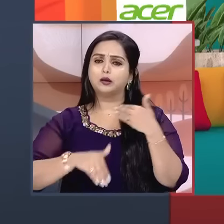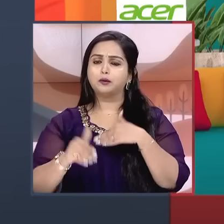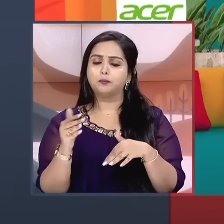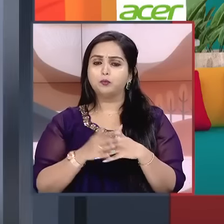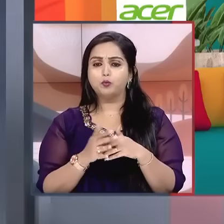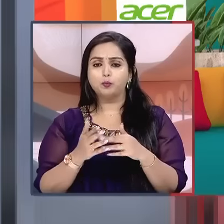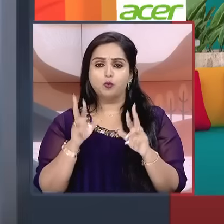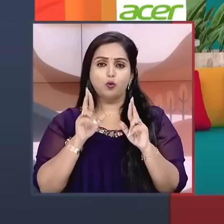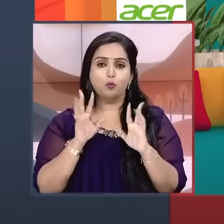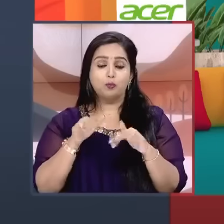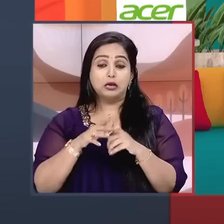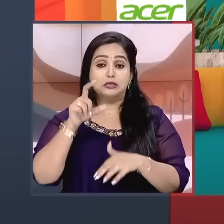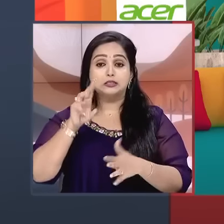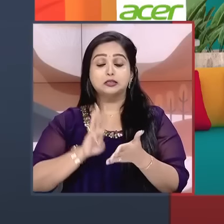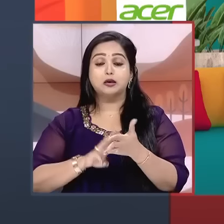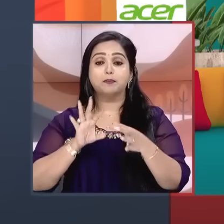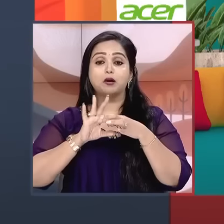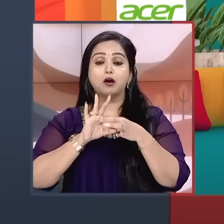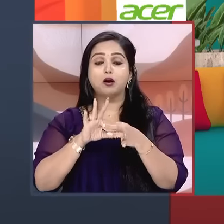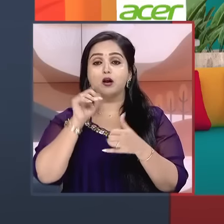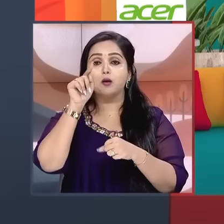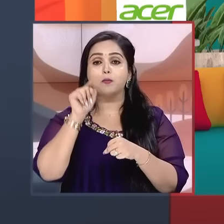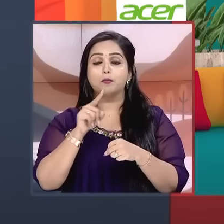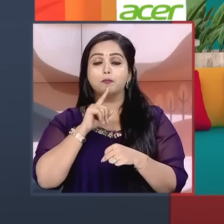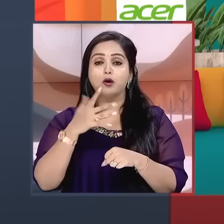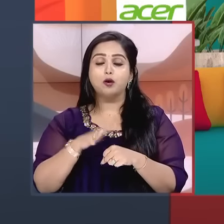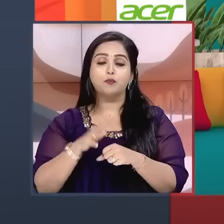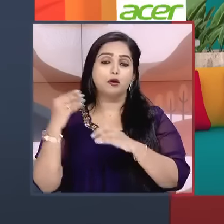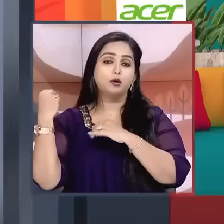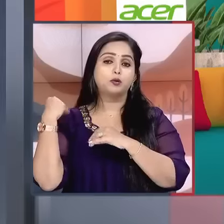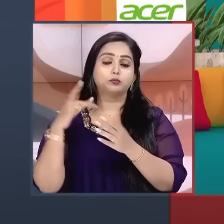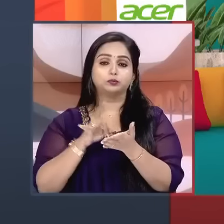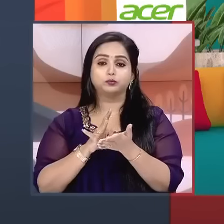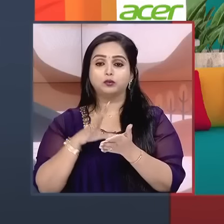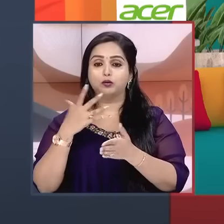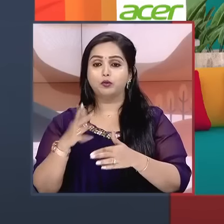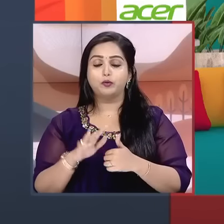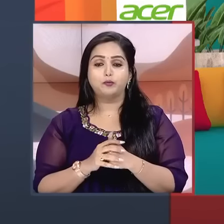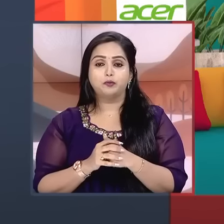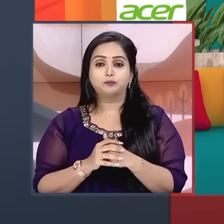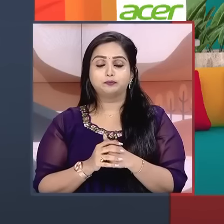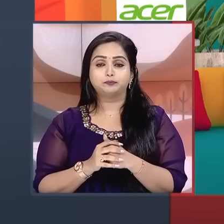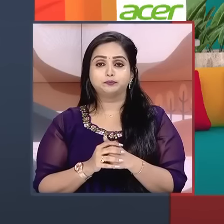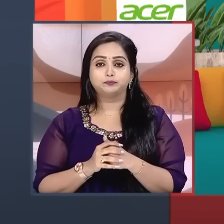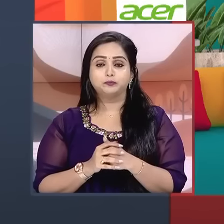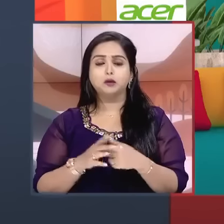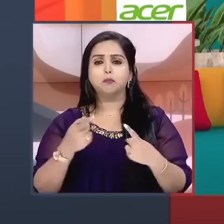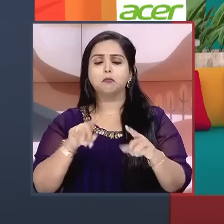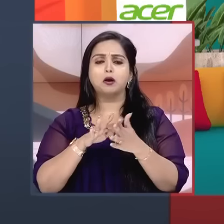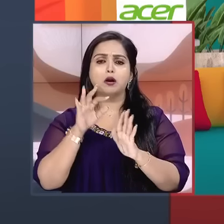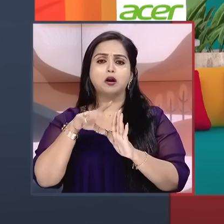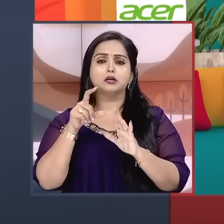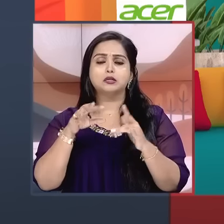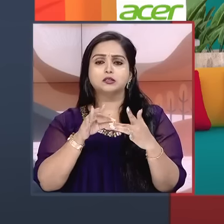ഇന്ന് മുഖ്യമന്ത്രി ഇതുമായി ബന്ധപ്പെട്ടുള്ള കാര്യങ്ങൾ പറഞ്ഞിരിക്കുന്നു, സ്ഥാനത്ത് നിന്ന് മാറ്റുന്നു, അതൊരു പൊതുവേദിയിൽ കൂടിയാണ് പറയുന്നത്, വിജിലൻസ് അന്വേഷണം ഉൾപ്പെടെയുള്ള കാര്യങ്ങൾ. എന്തെല്ലാം